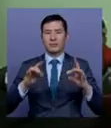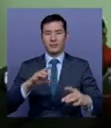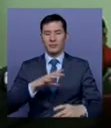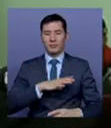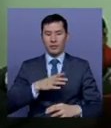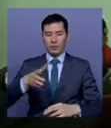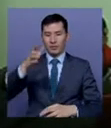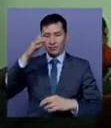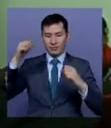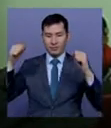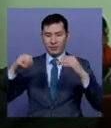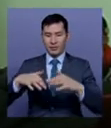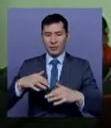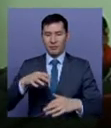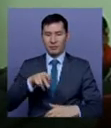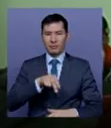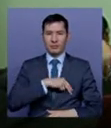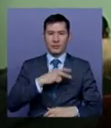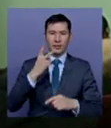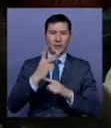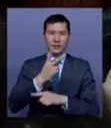ұжымы екі бірдей марапатқа ие болды.